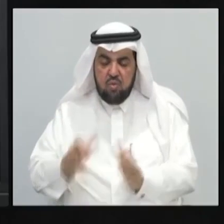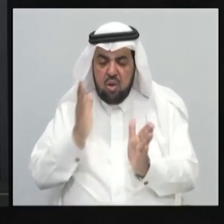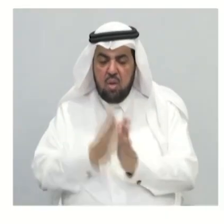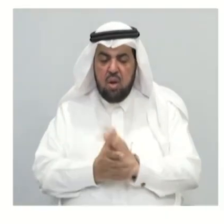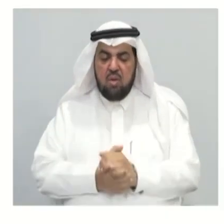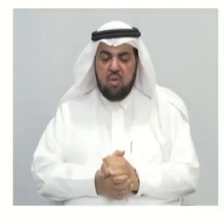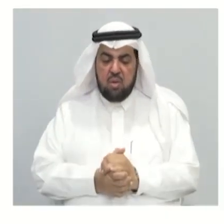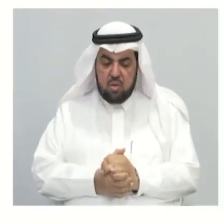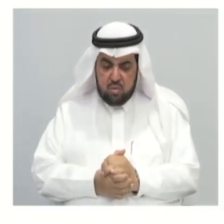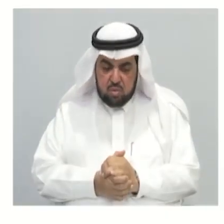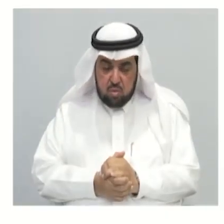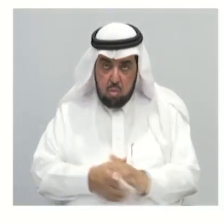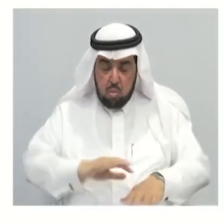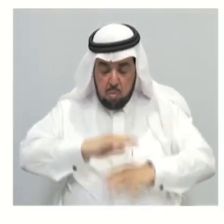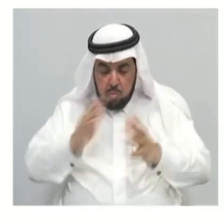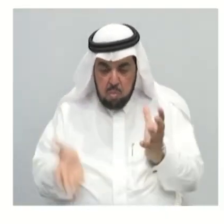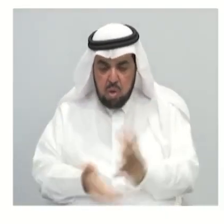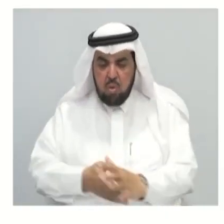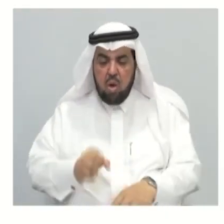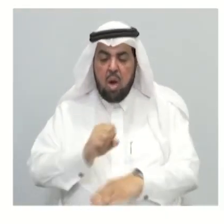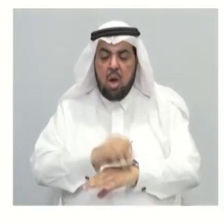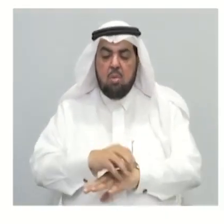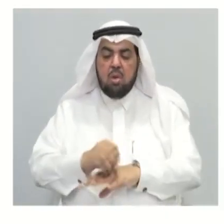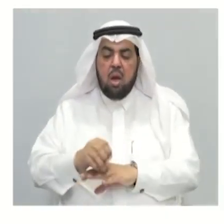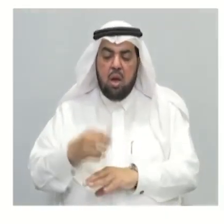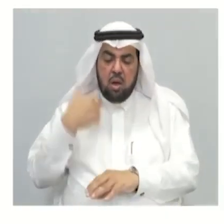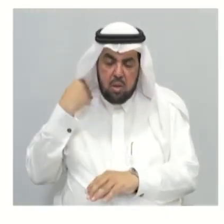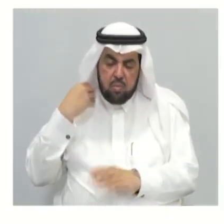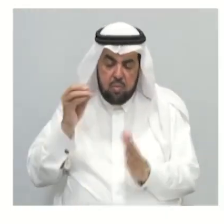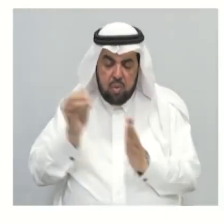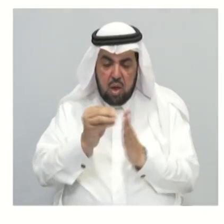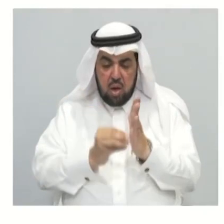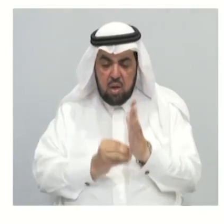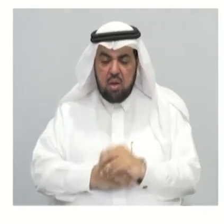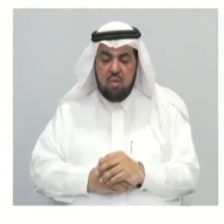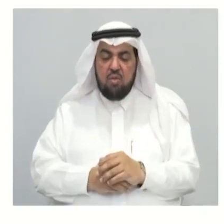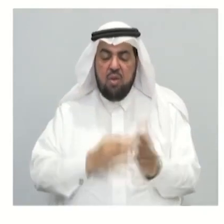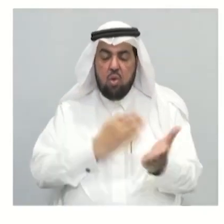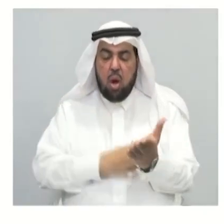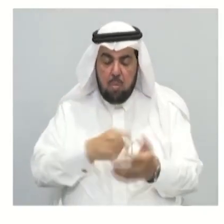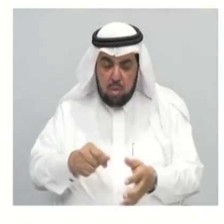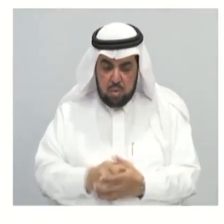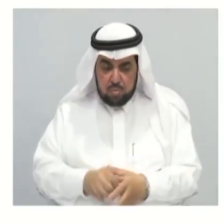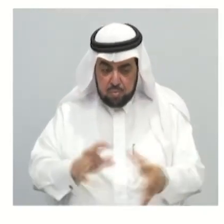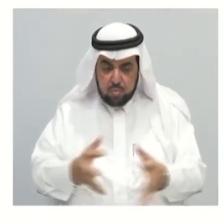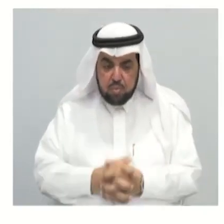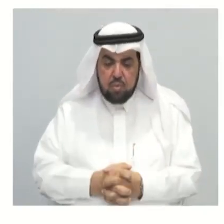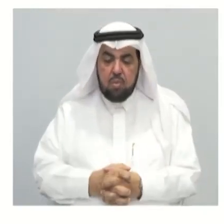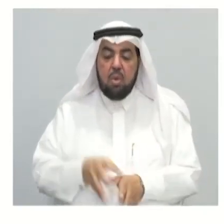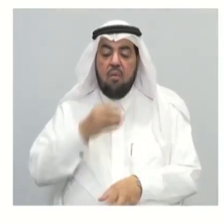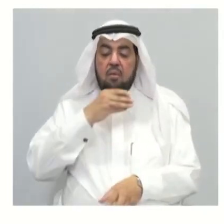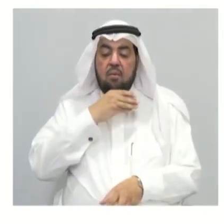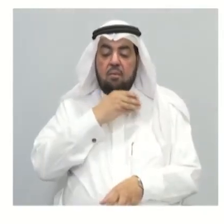المستند عندك مجموعه من العناصر مثل هذه العناصر الموجوده في الفاتوره البيع امامك عندك هذه المجموعه العناصر ما